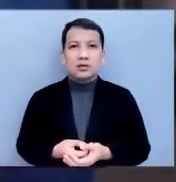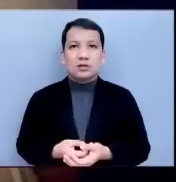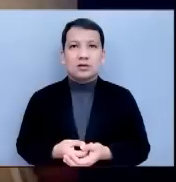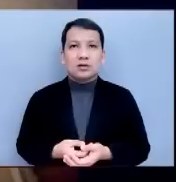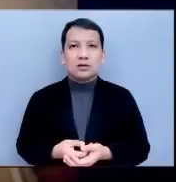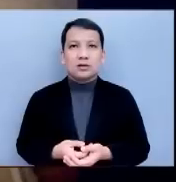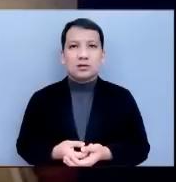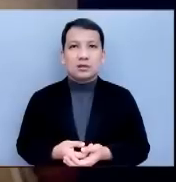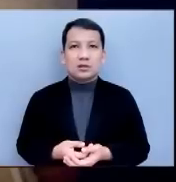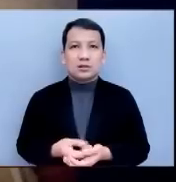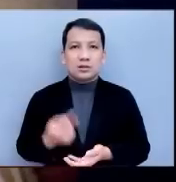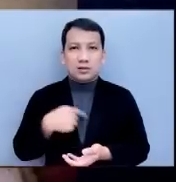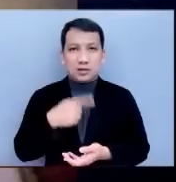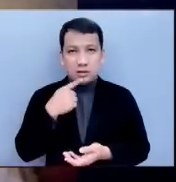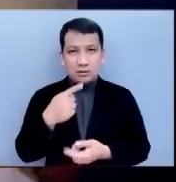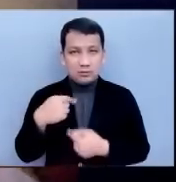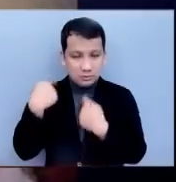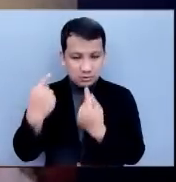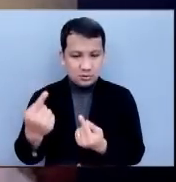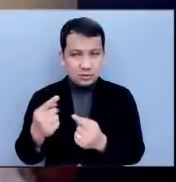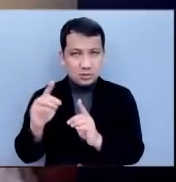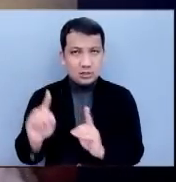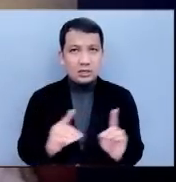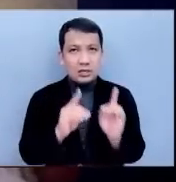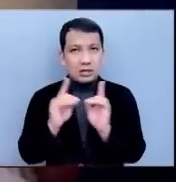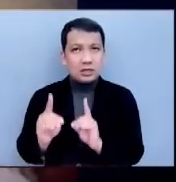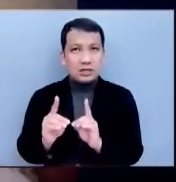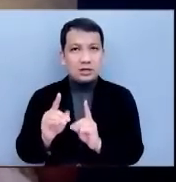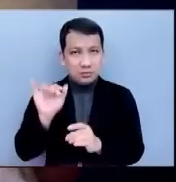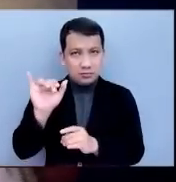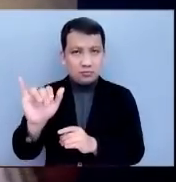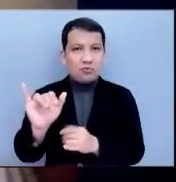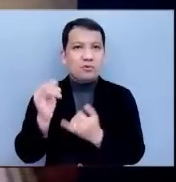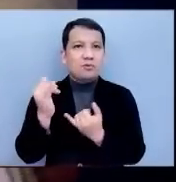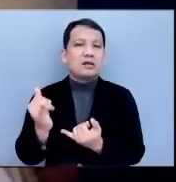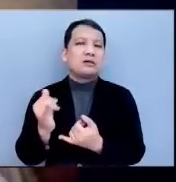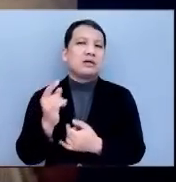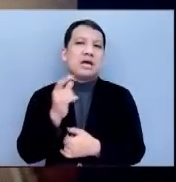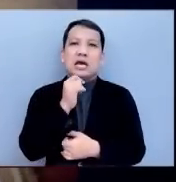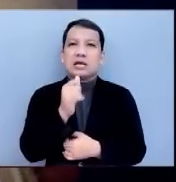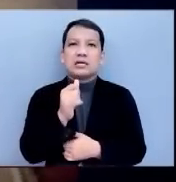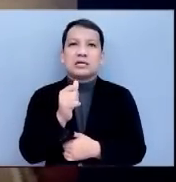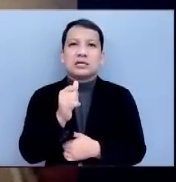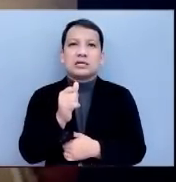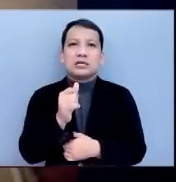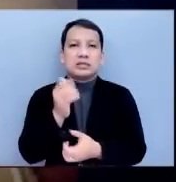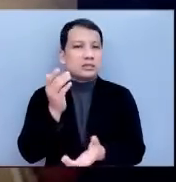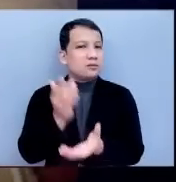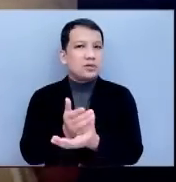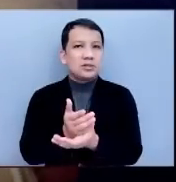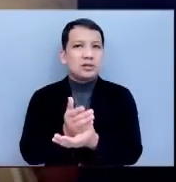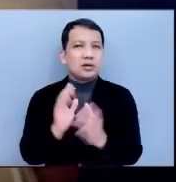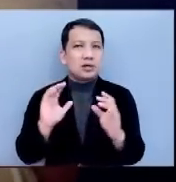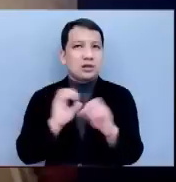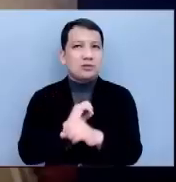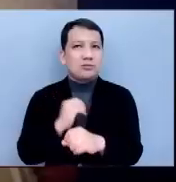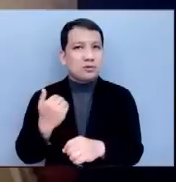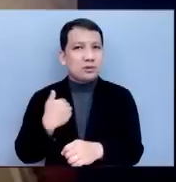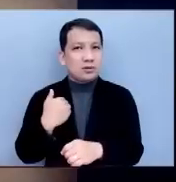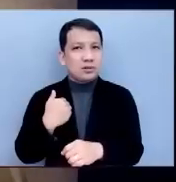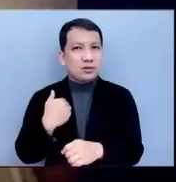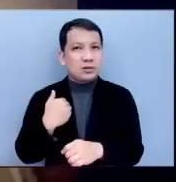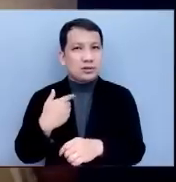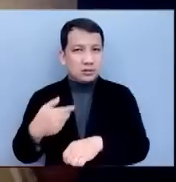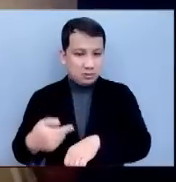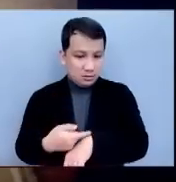So once po na dialysis po kasi kayo, forever na po yun. Hindi po kayo titigil hanggat hindi po kayo nata-transplant.